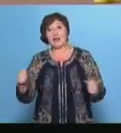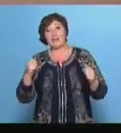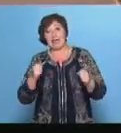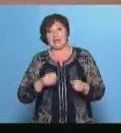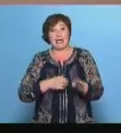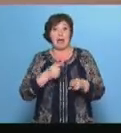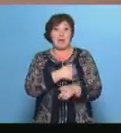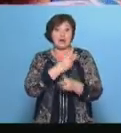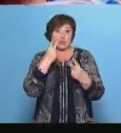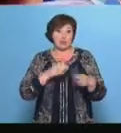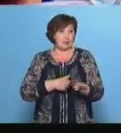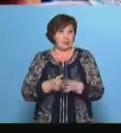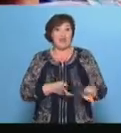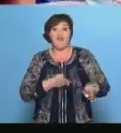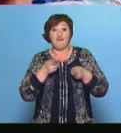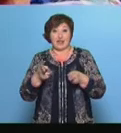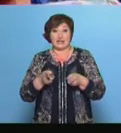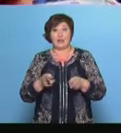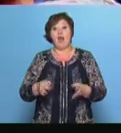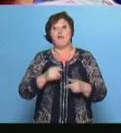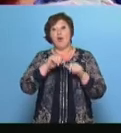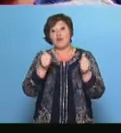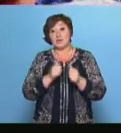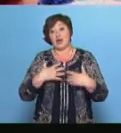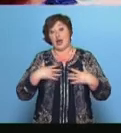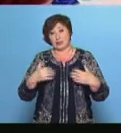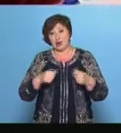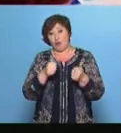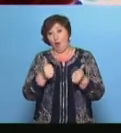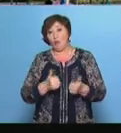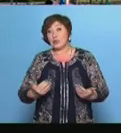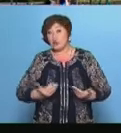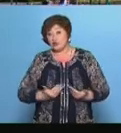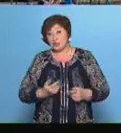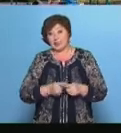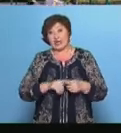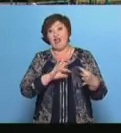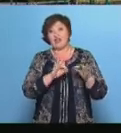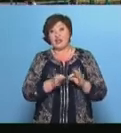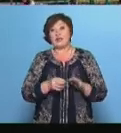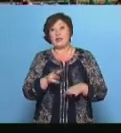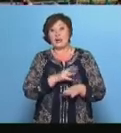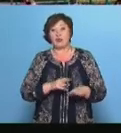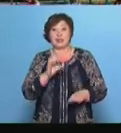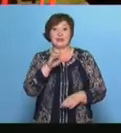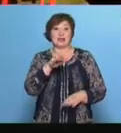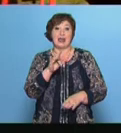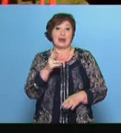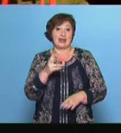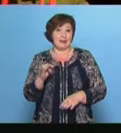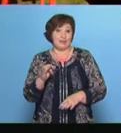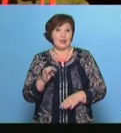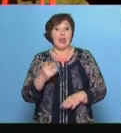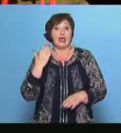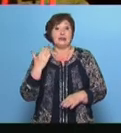медицинский комплекс на выезде. Форум по формированию здорового образа жизни. На этот раз в Ижевском микрорайоне Старки. Проблемы